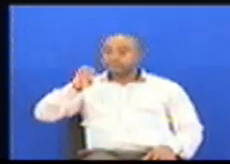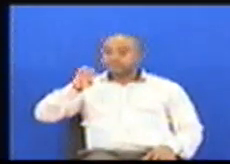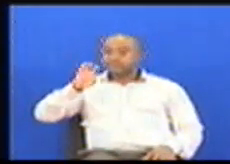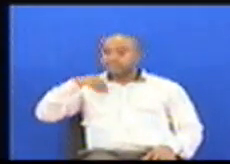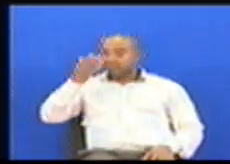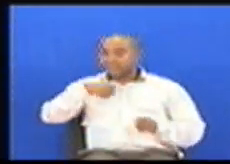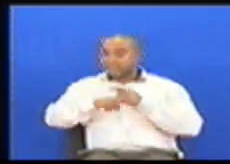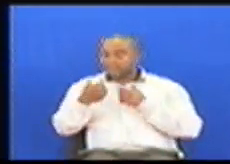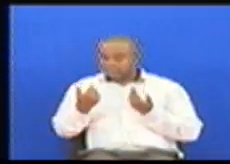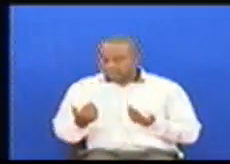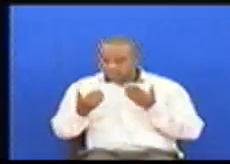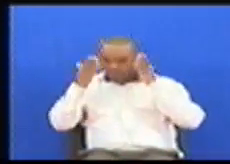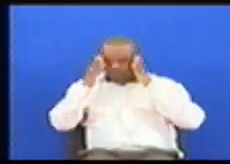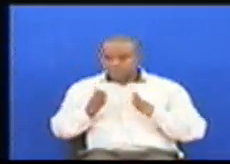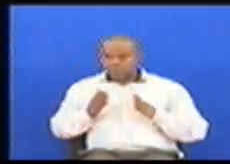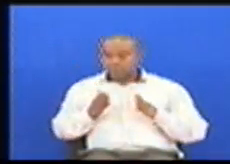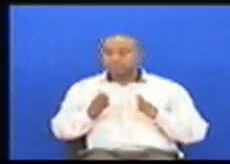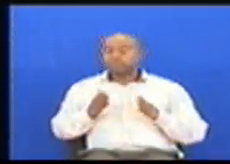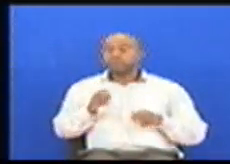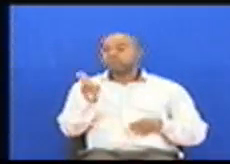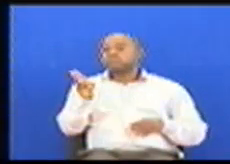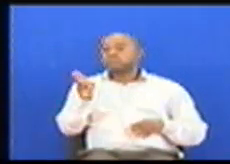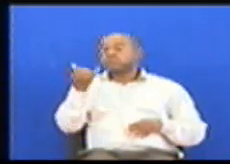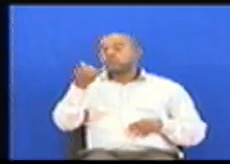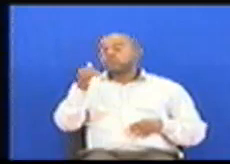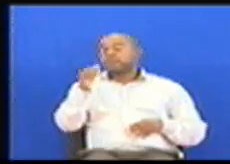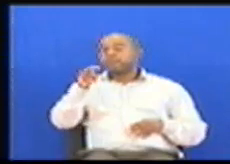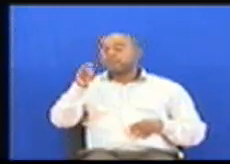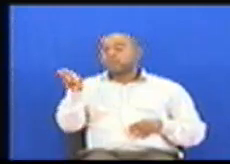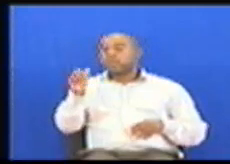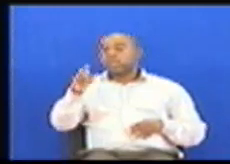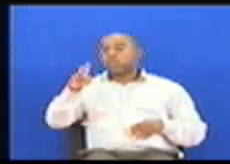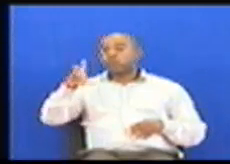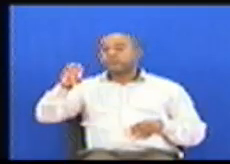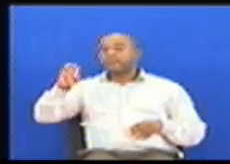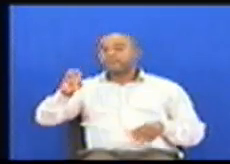Leonard Haule, mheshimiwa Mendrad Lutengano Kigola ajiandae.